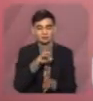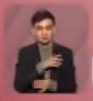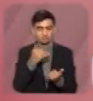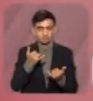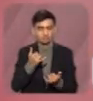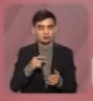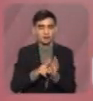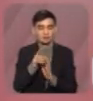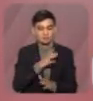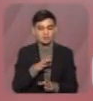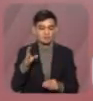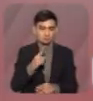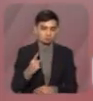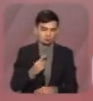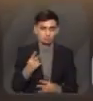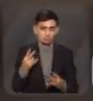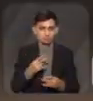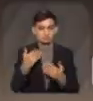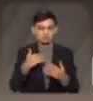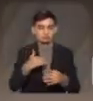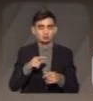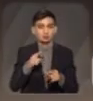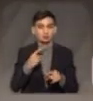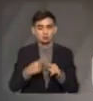шыдам шырағын жағудан өзге амалы жоқ сыңайлы.